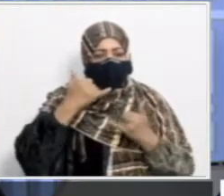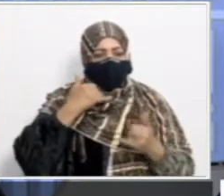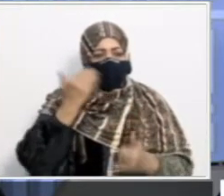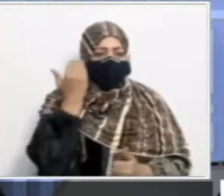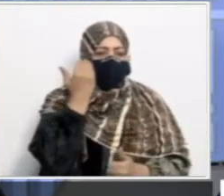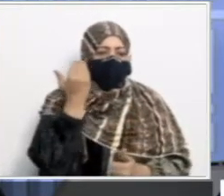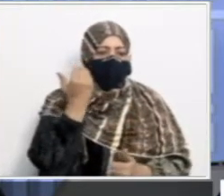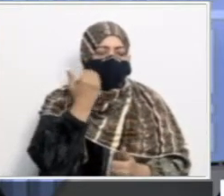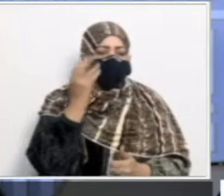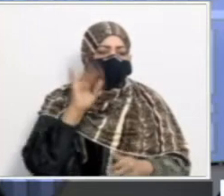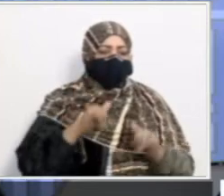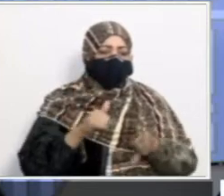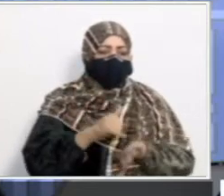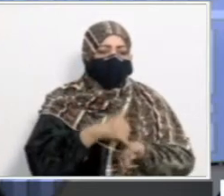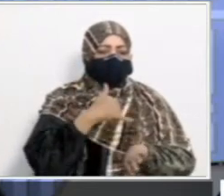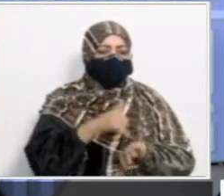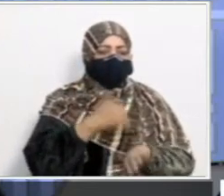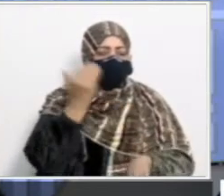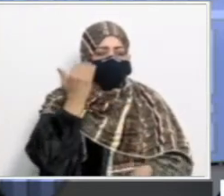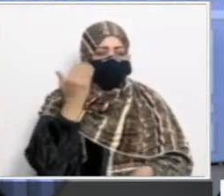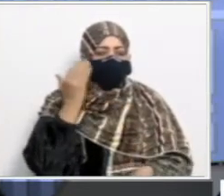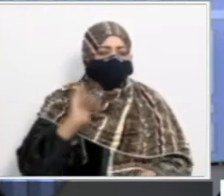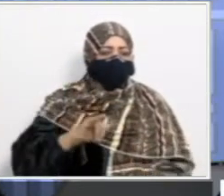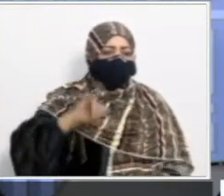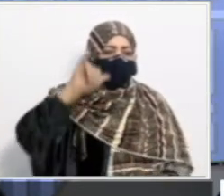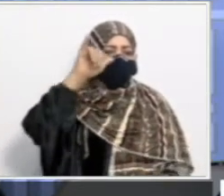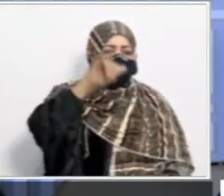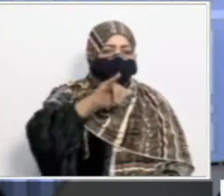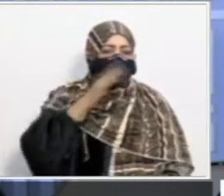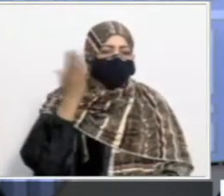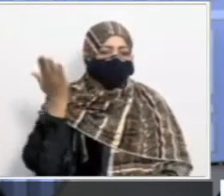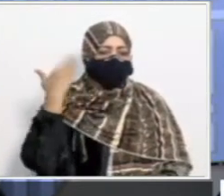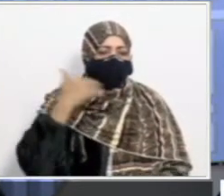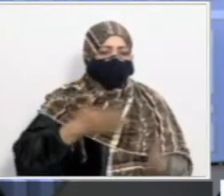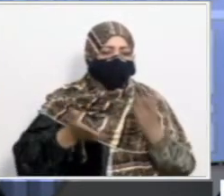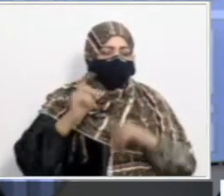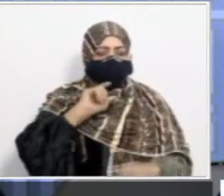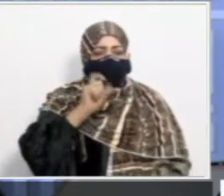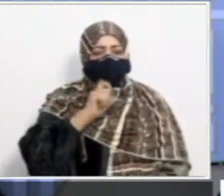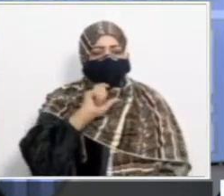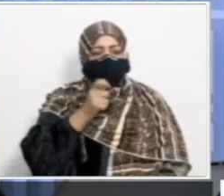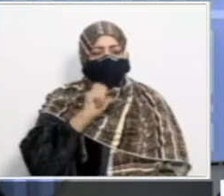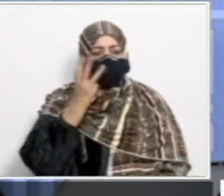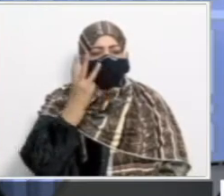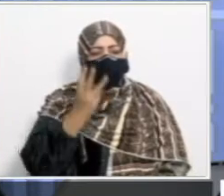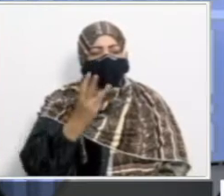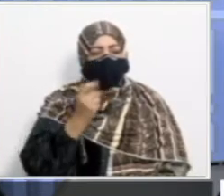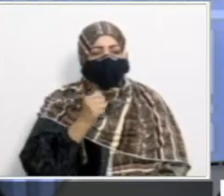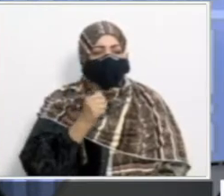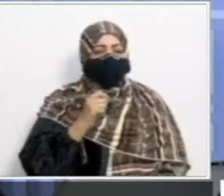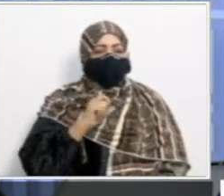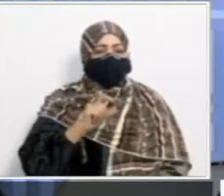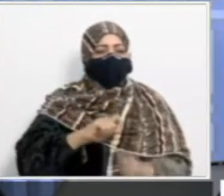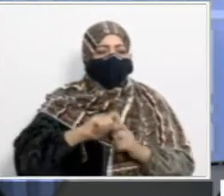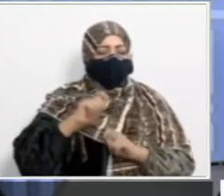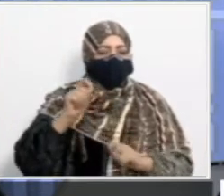خارج البلاد، من فترة 3 أشهر صار بيننا زعل وطلقني ورجعنا لبعض، ومن كم